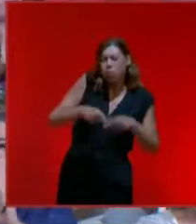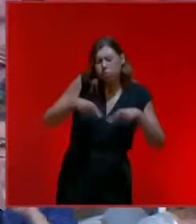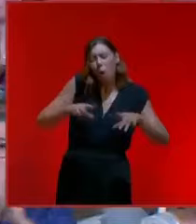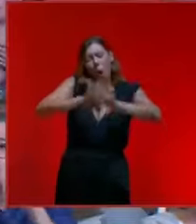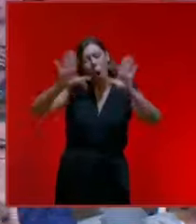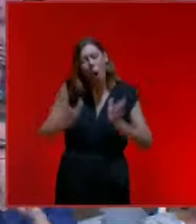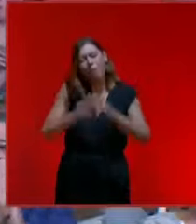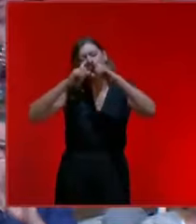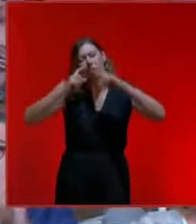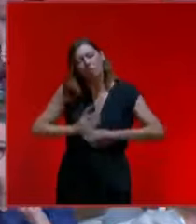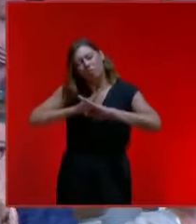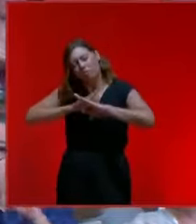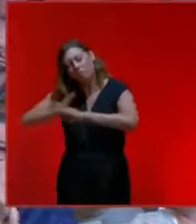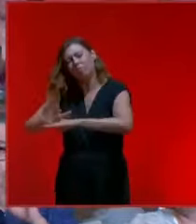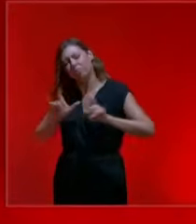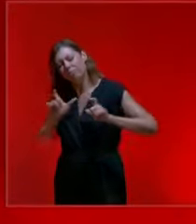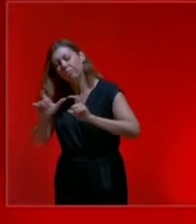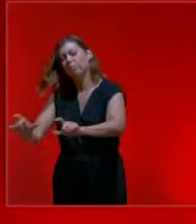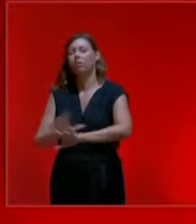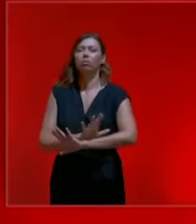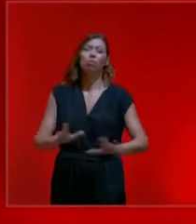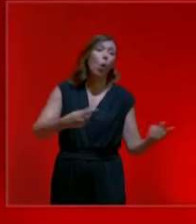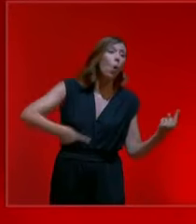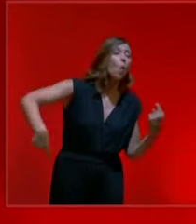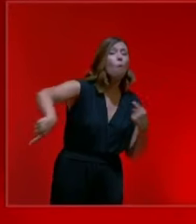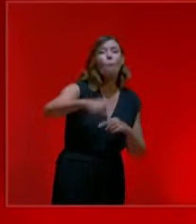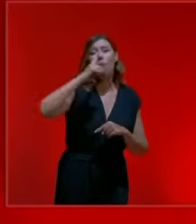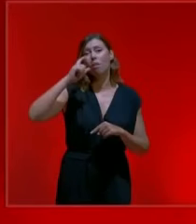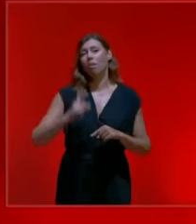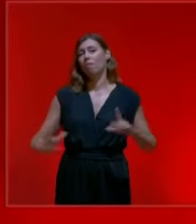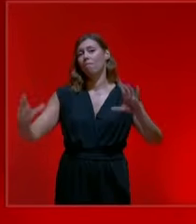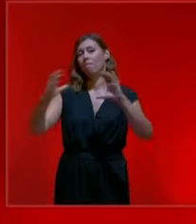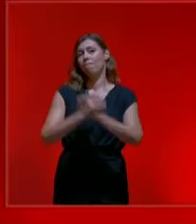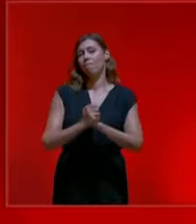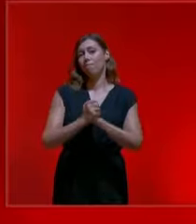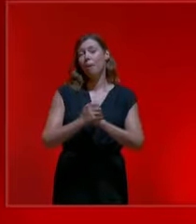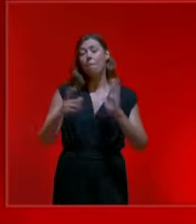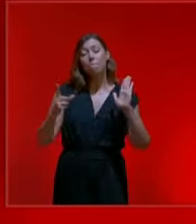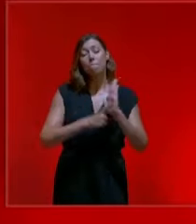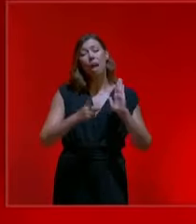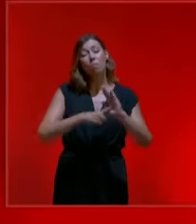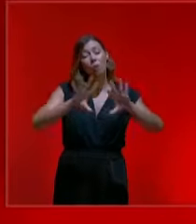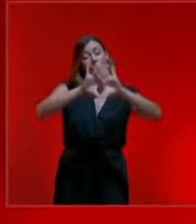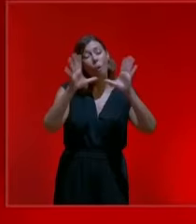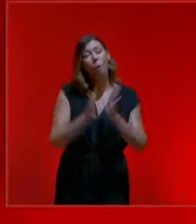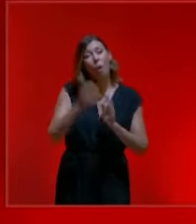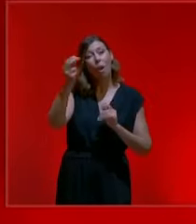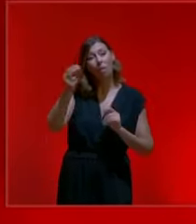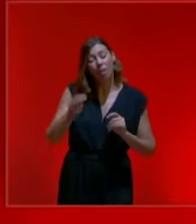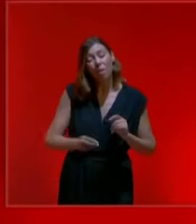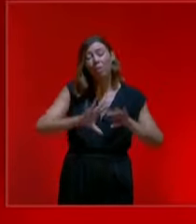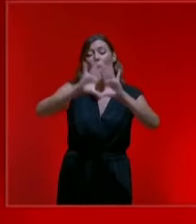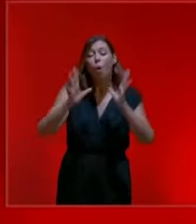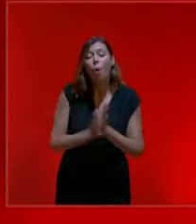όλες και όλοι μαζί, αλλά πρέπει επιτέλους να απαντήσουμε σε όλα αυτά τα ενδημικά προβλήματα